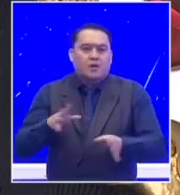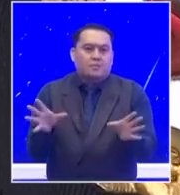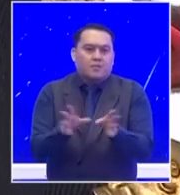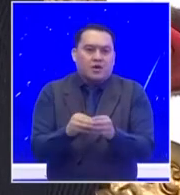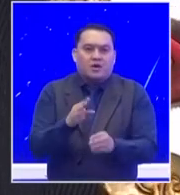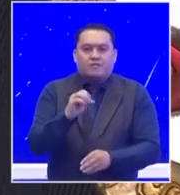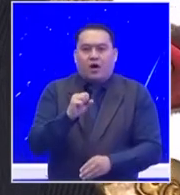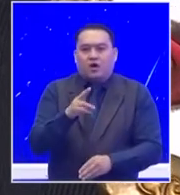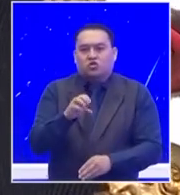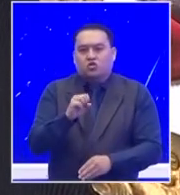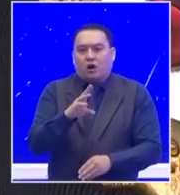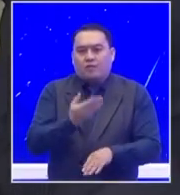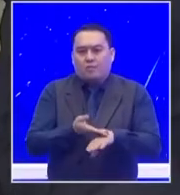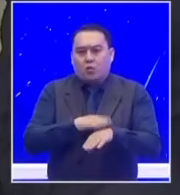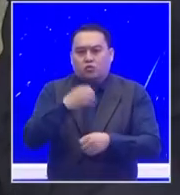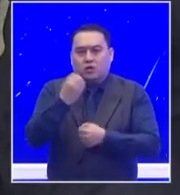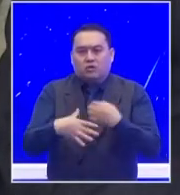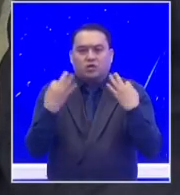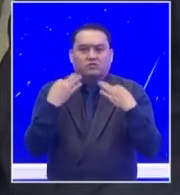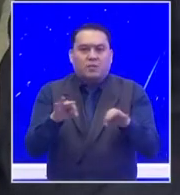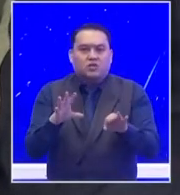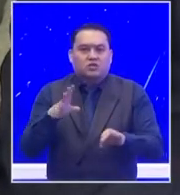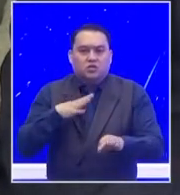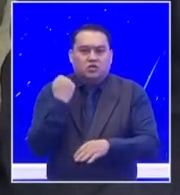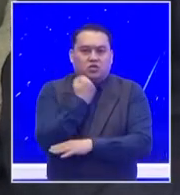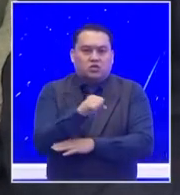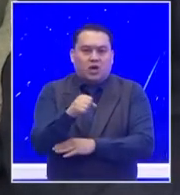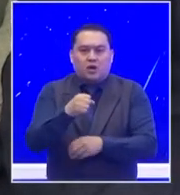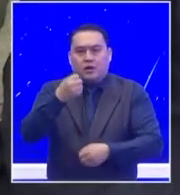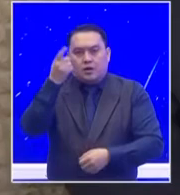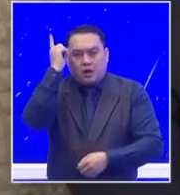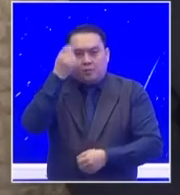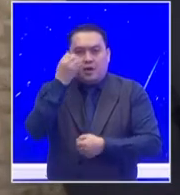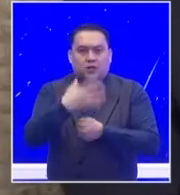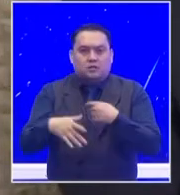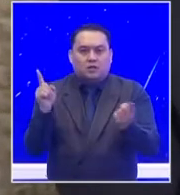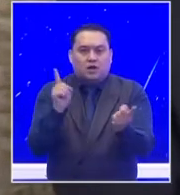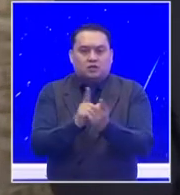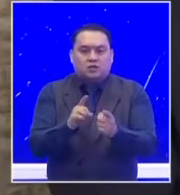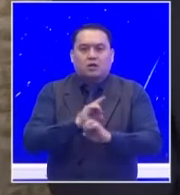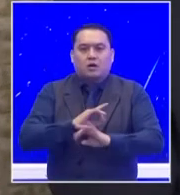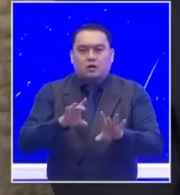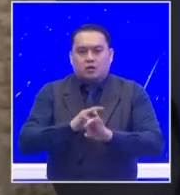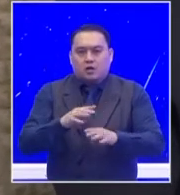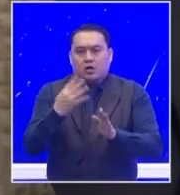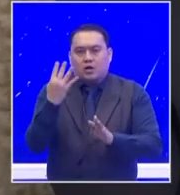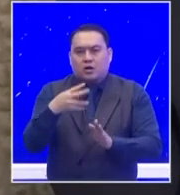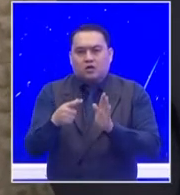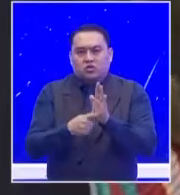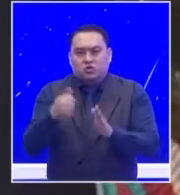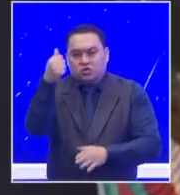бірге Варшава қаласын жаудан азат етті, ал жеңісті Берлинде қарсы алғанын айтады. Алайда ол елге